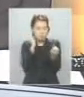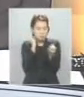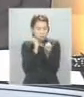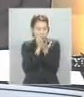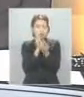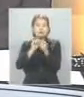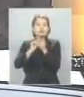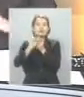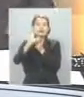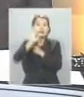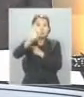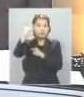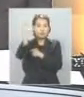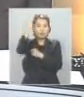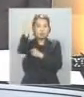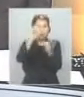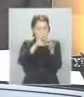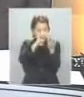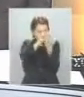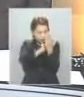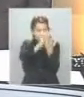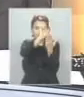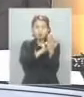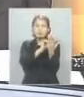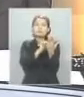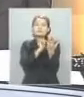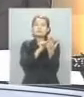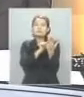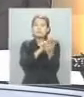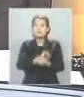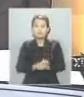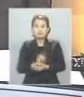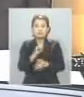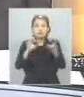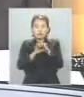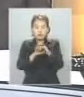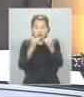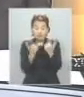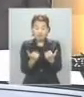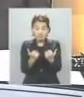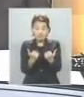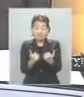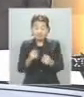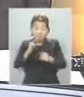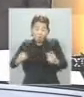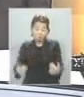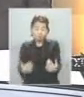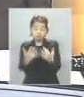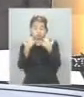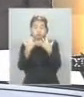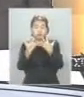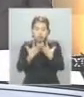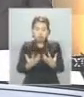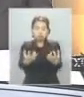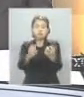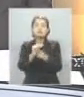ตั้งแต่มีการบันทึกกันมาในช่วงหลายปีนี้นะคะแน่นอนว่าการเกิด aftershock ในครั้งนี้หลายคนยังคงเป็นห่วงนะคะว่า